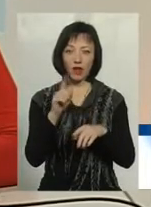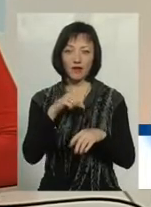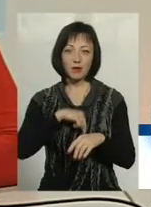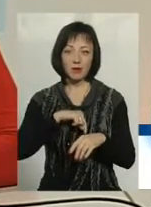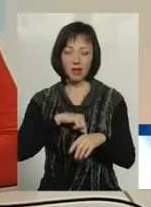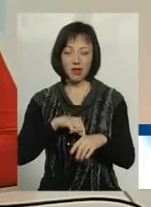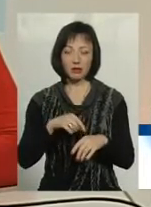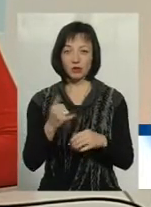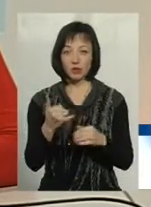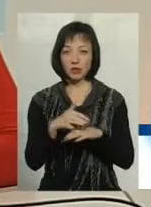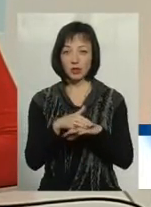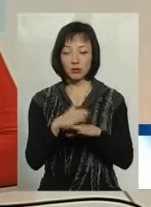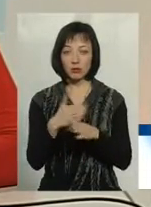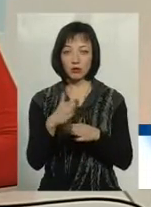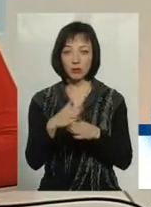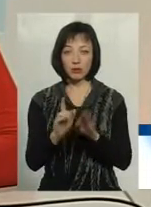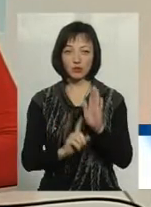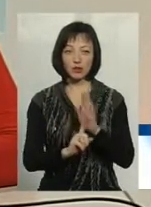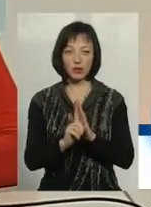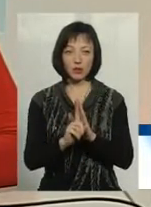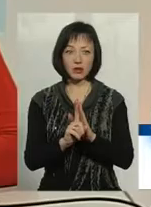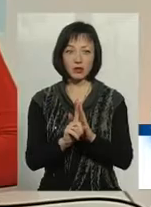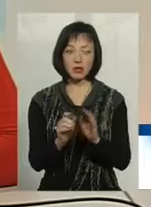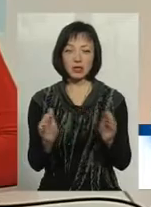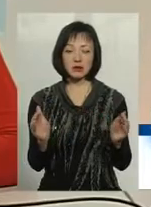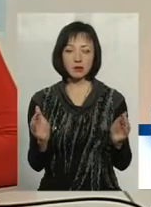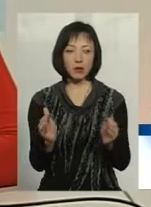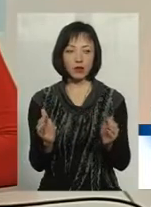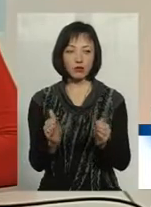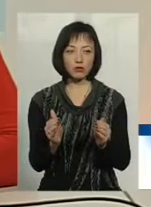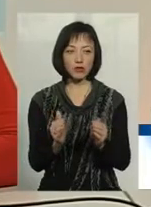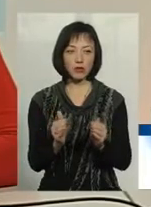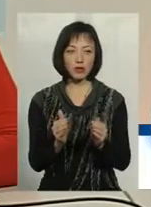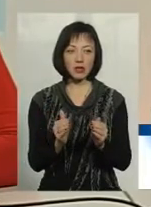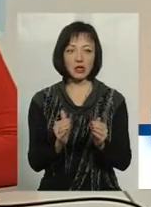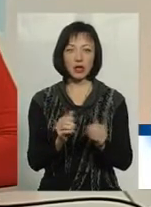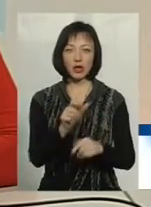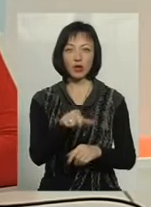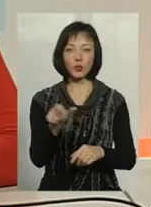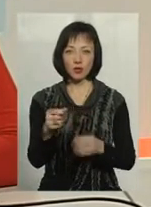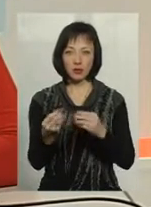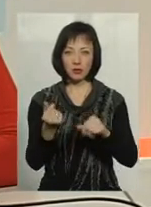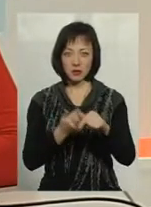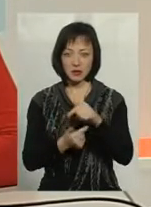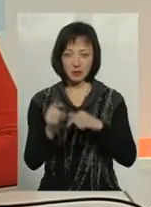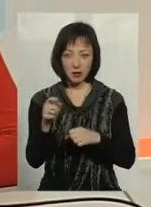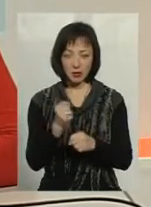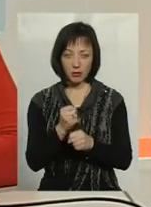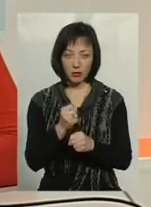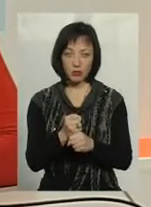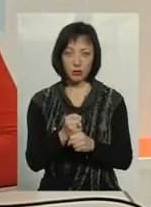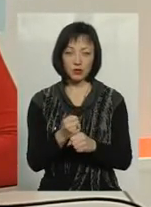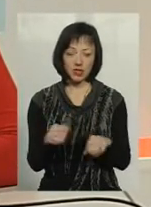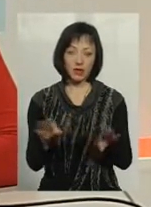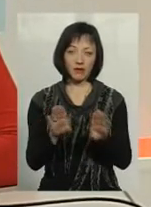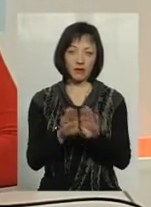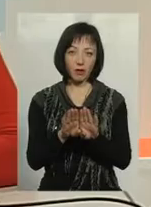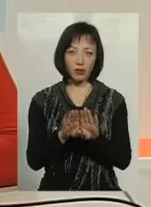за владу. Скажіть, хіба може бути рубашка 400 гривень?